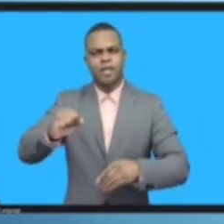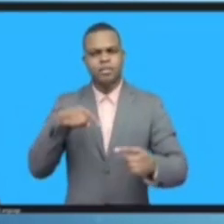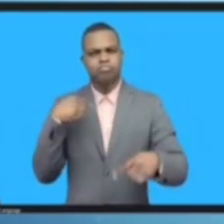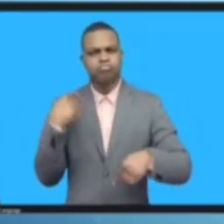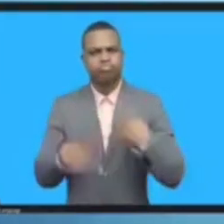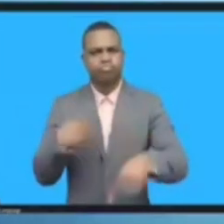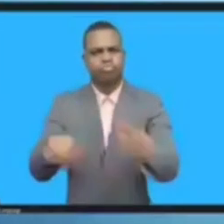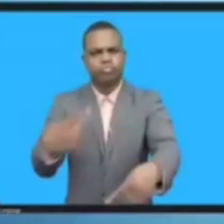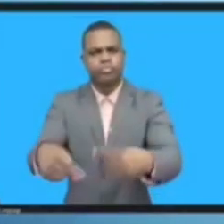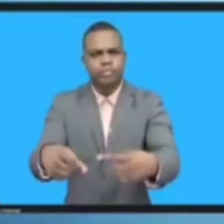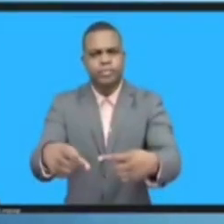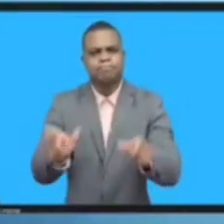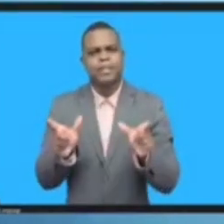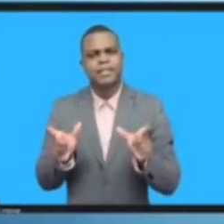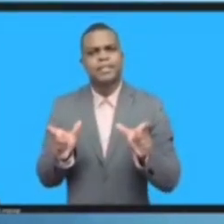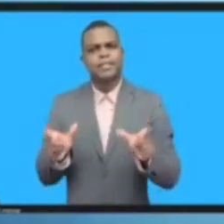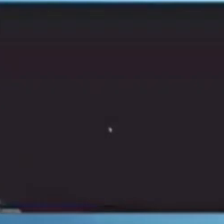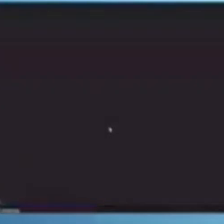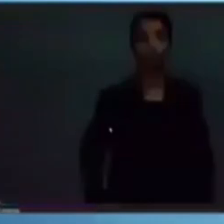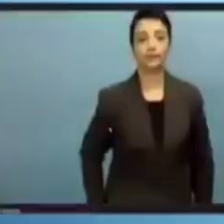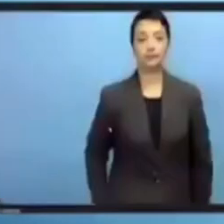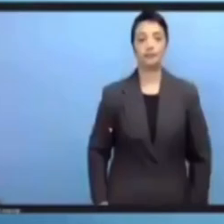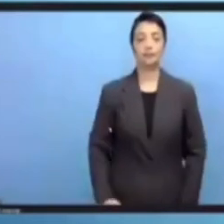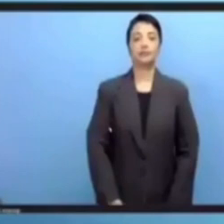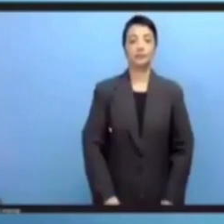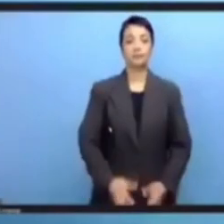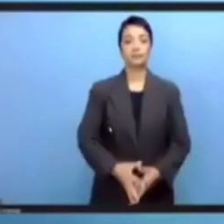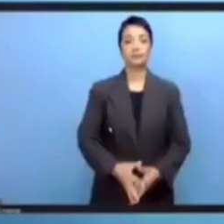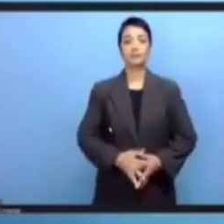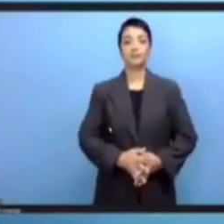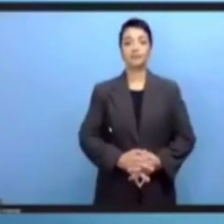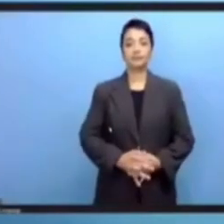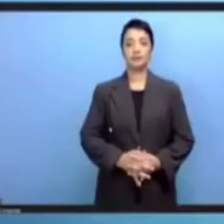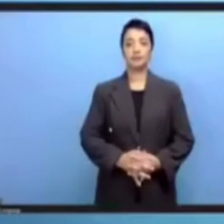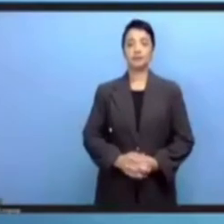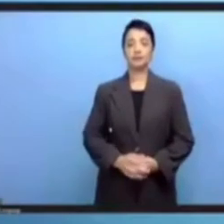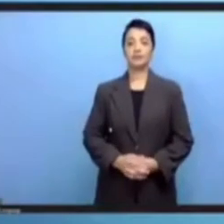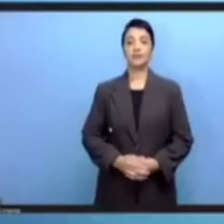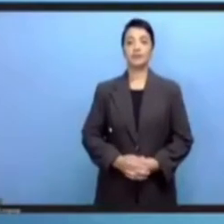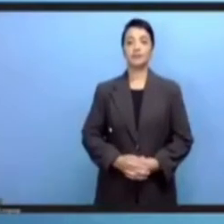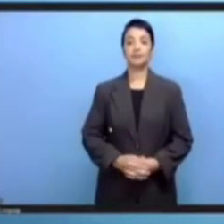Merci beaucoup pour le temps. Merci de votre écoute.